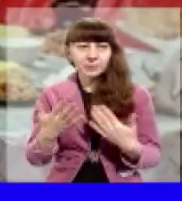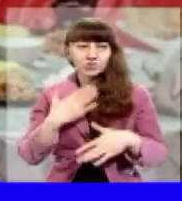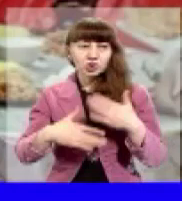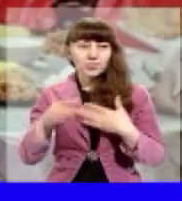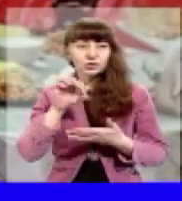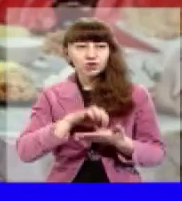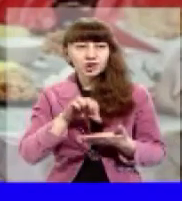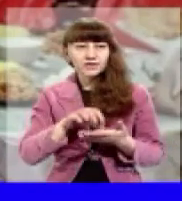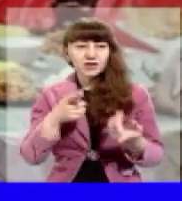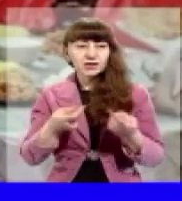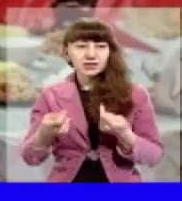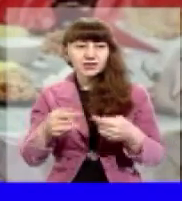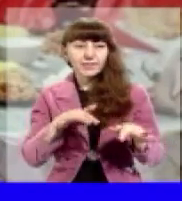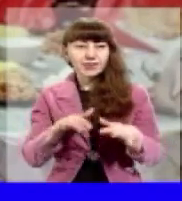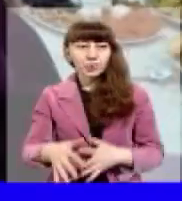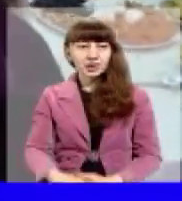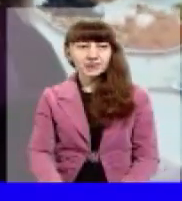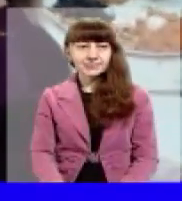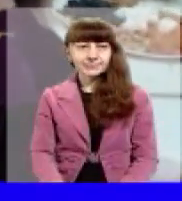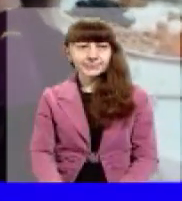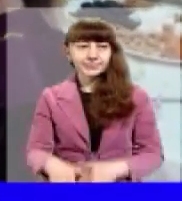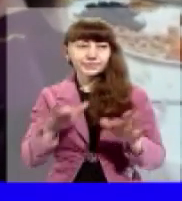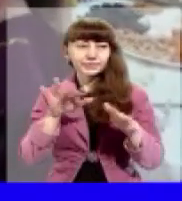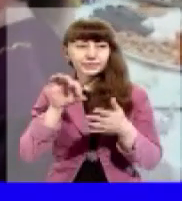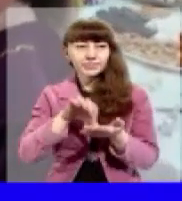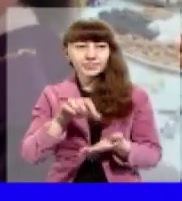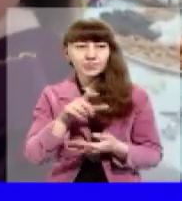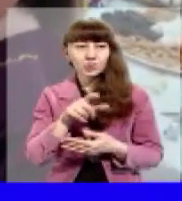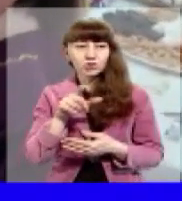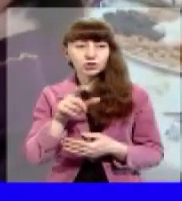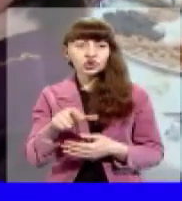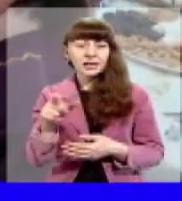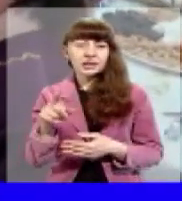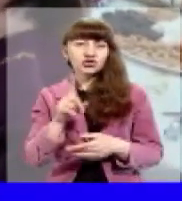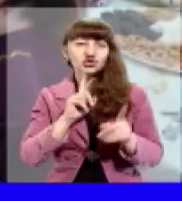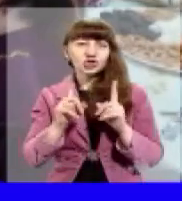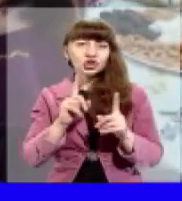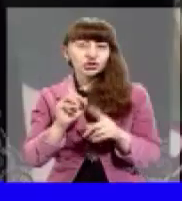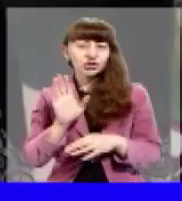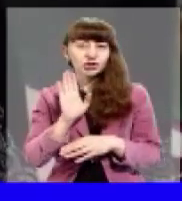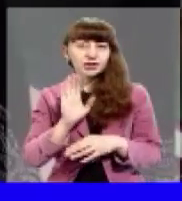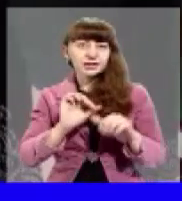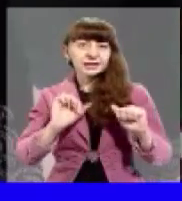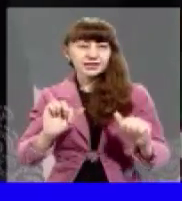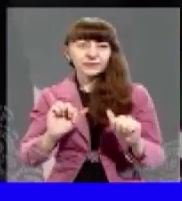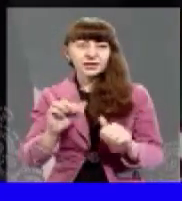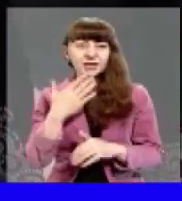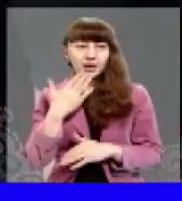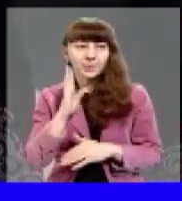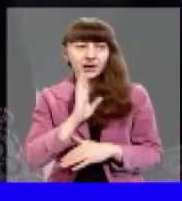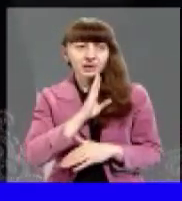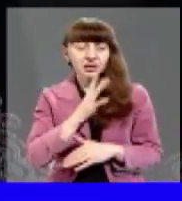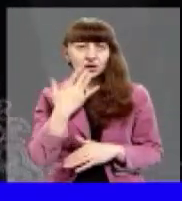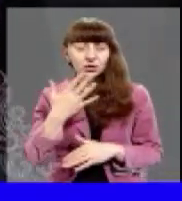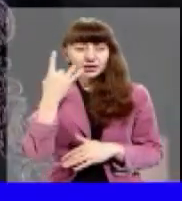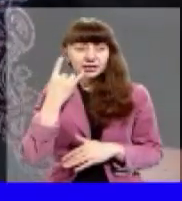удовольствием участвуем в организации мероприятий. В мероприятии принимают участие члены Совета матерей Ассамблеи народа Казахстана, представители